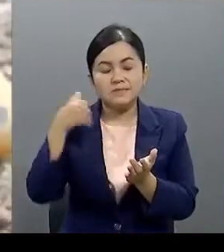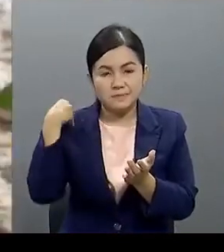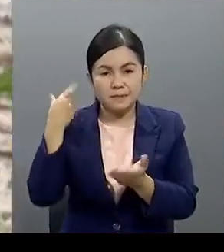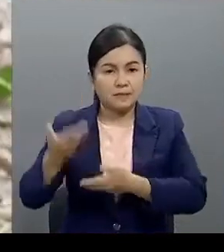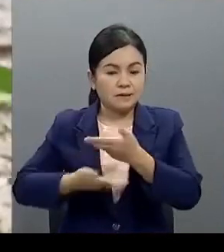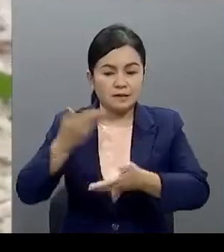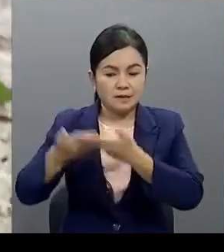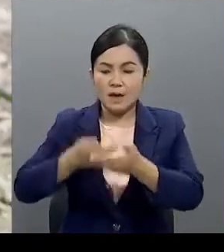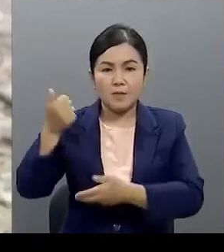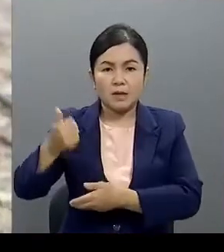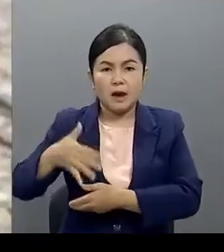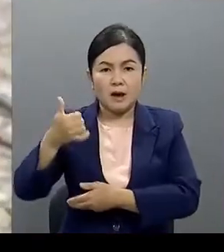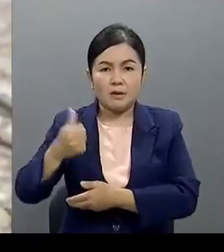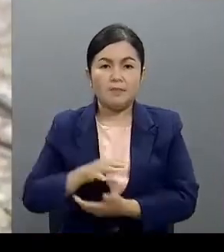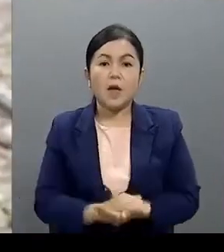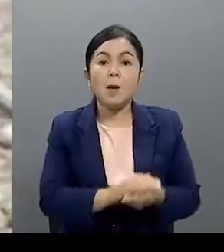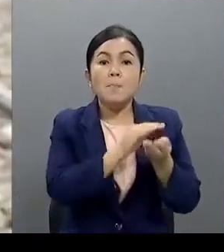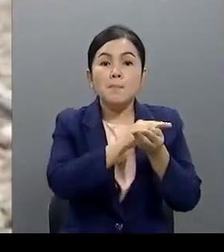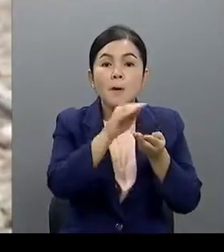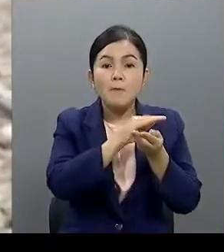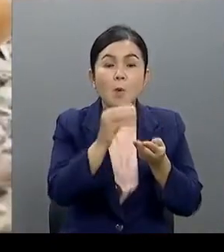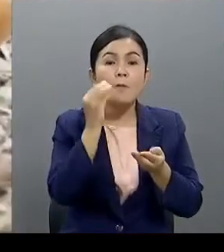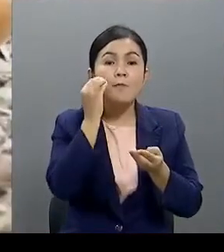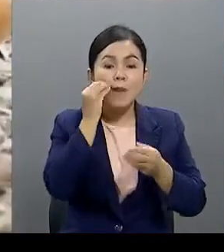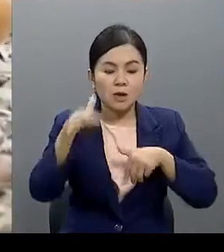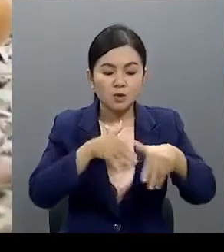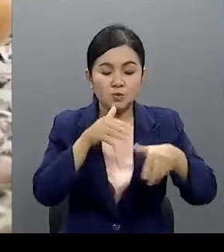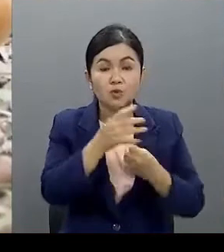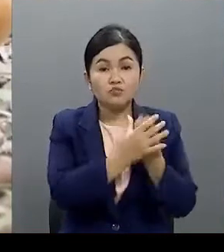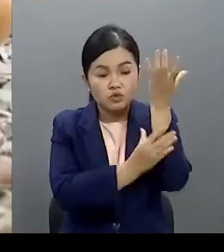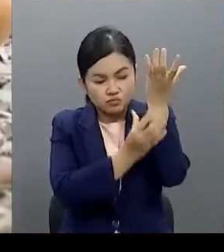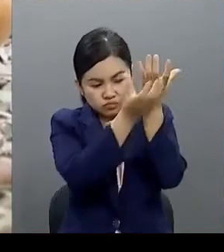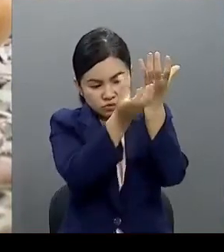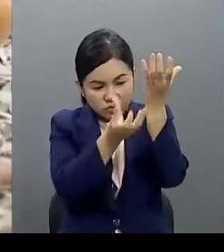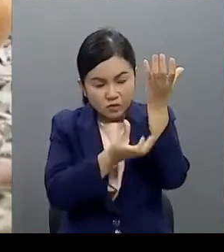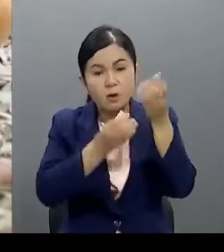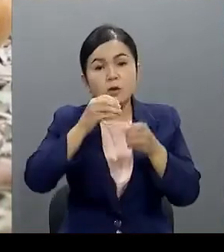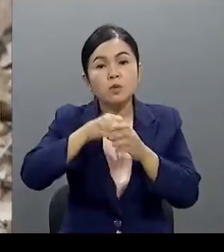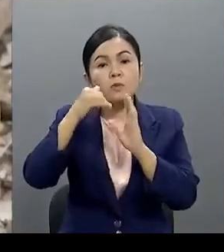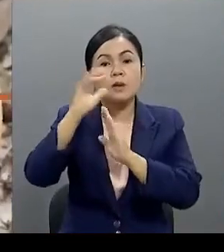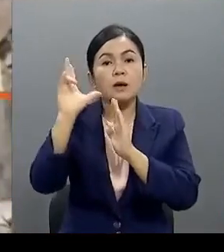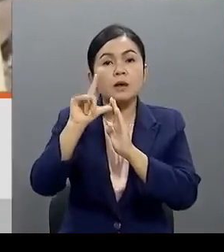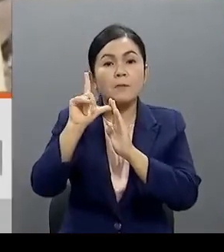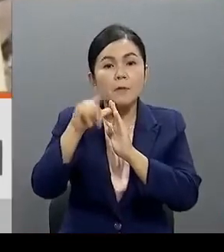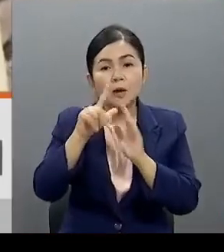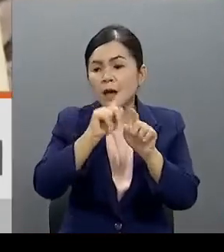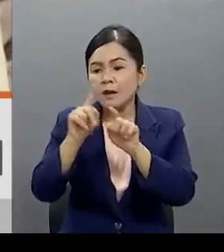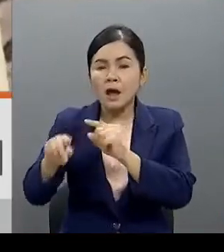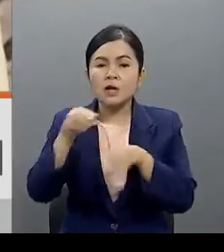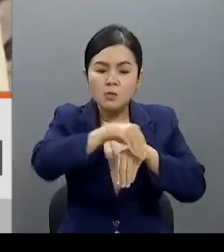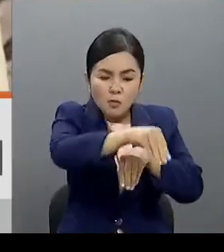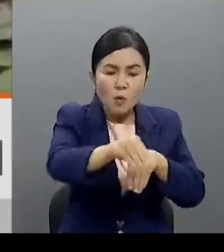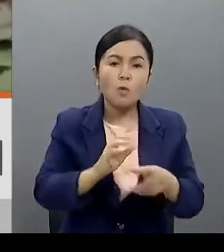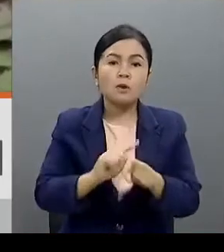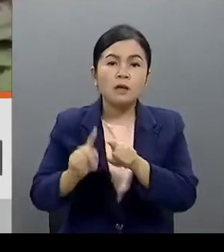ชาวสวนมะม่วงหมู่ที่3ตำบลสีเตี้ยอำเภอบ้านโฮ่งจังหวัดลำพูนต้องปล่อยผลผลิตมะม่วงหลายสายพันธุ์ทั้งจินหวง